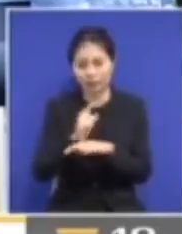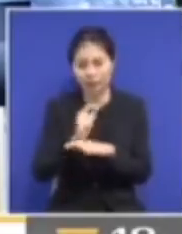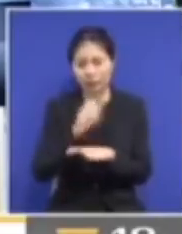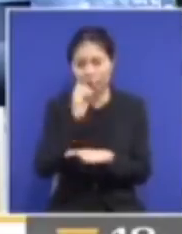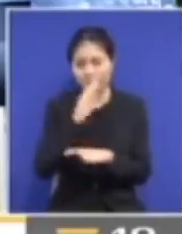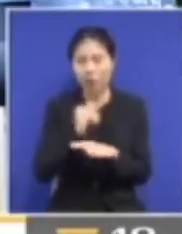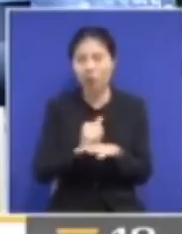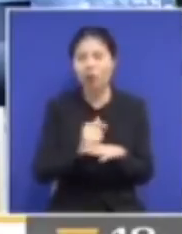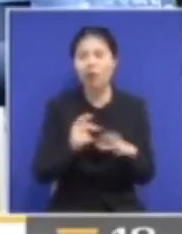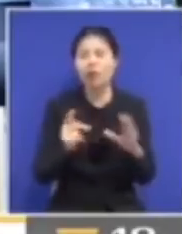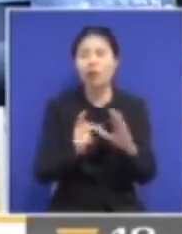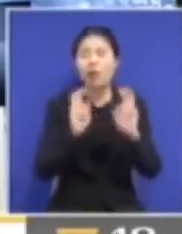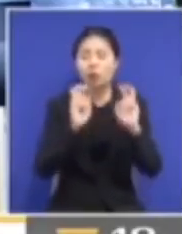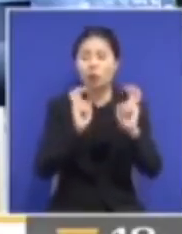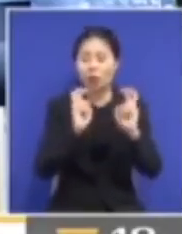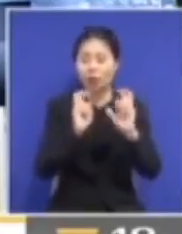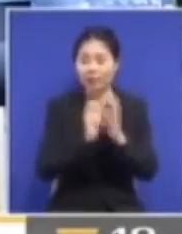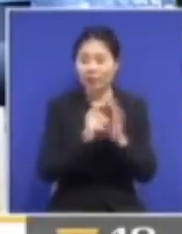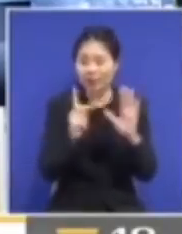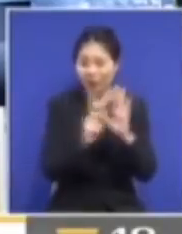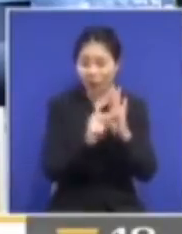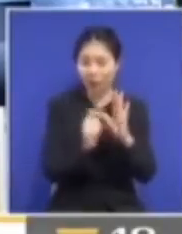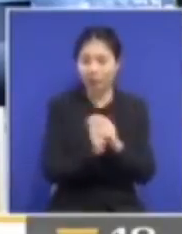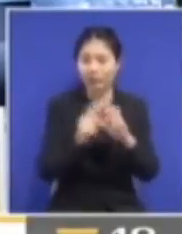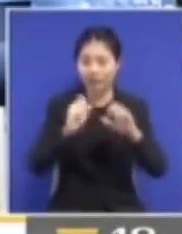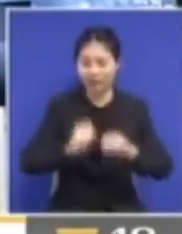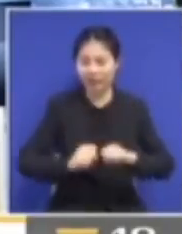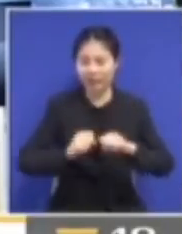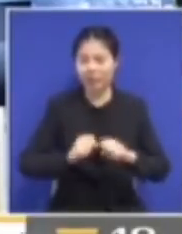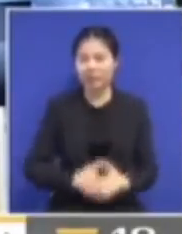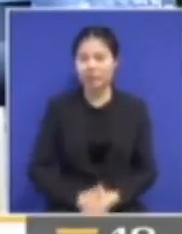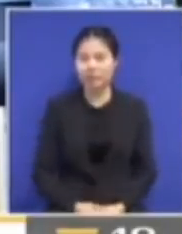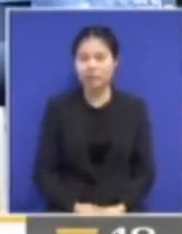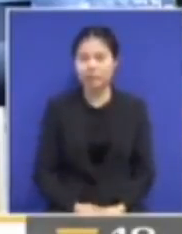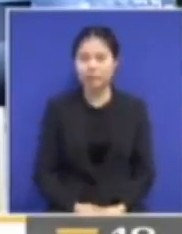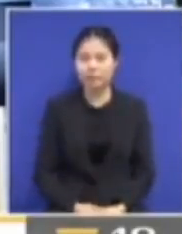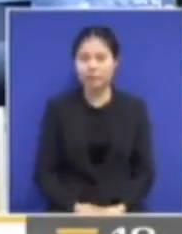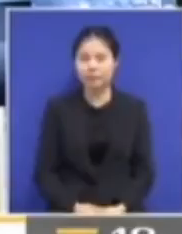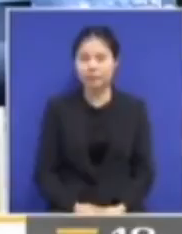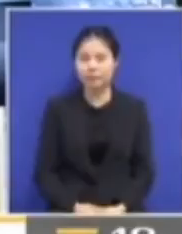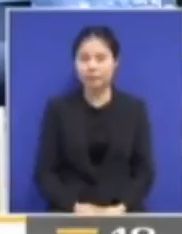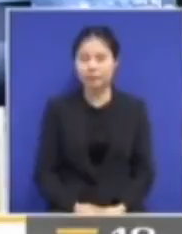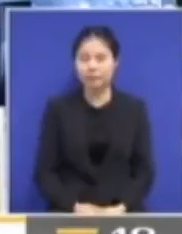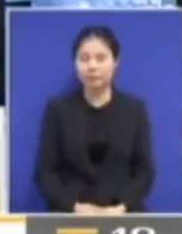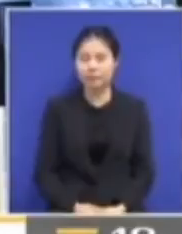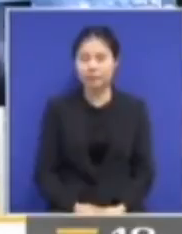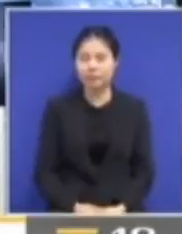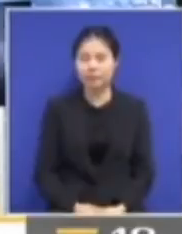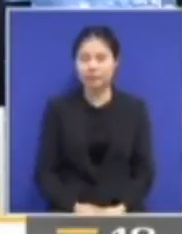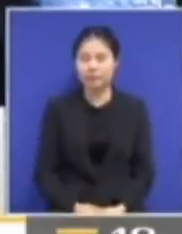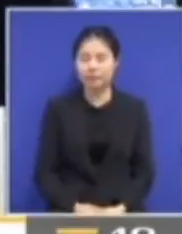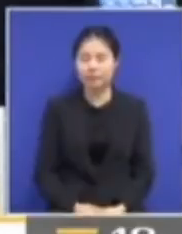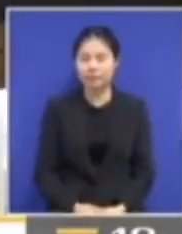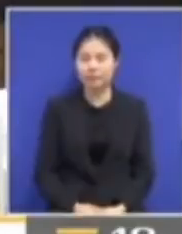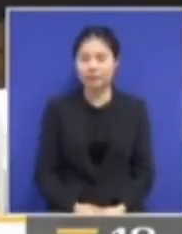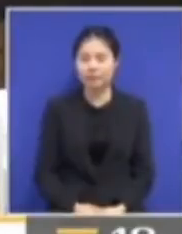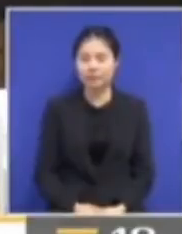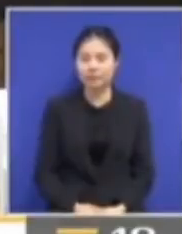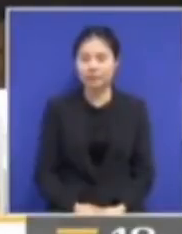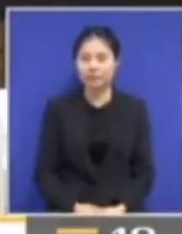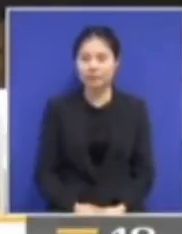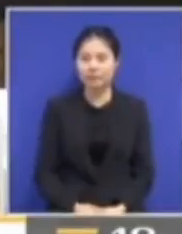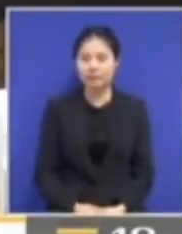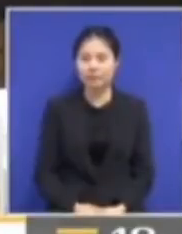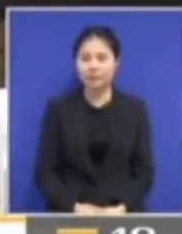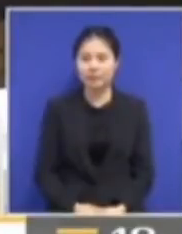ข้อที่5ตัดสินเลยค่ะ ไม่เป็นไรครับถ้าไม่จริงเวลาผมจะเอาเทปมาให้ฟังนะผ